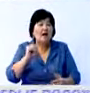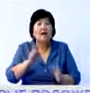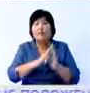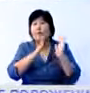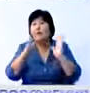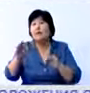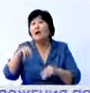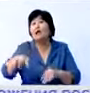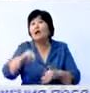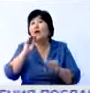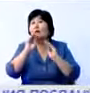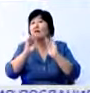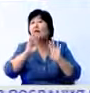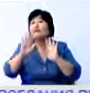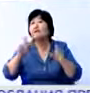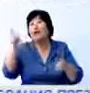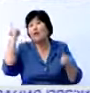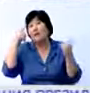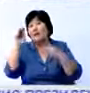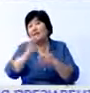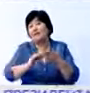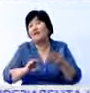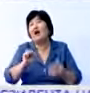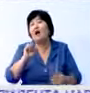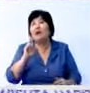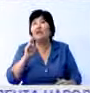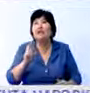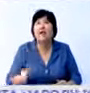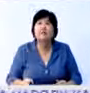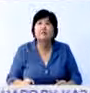Библиотекари района организовали выставку произведений поэта.